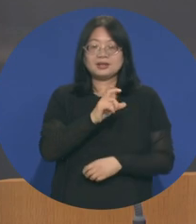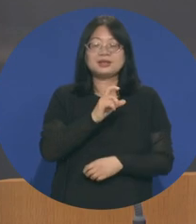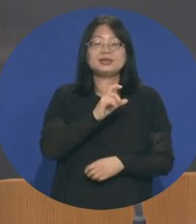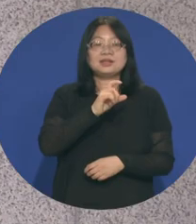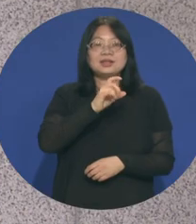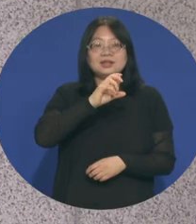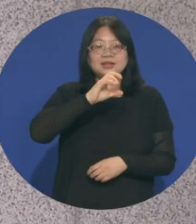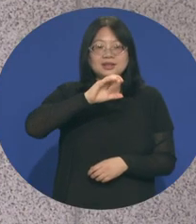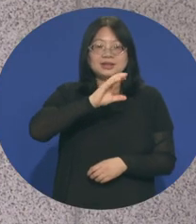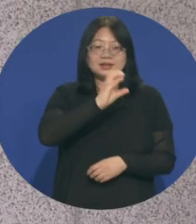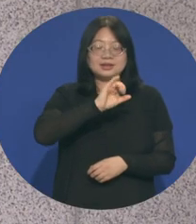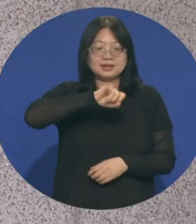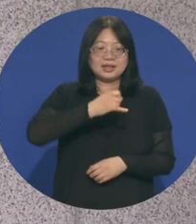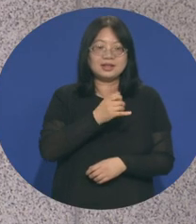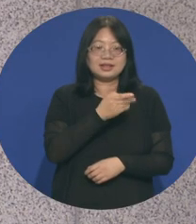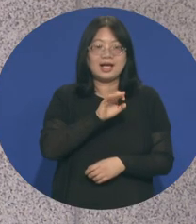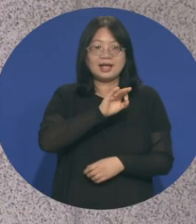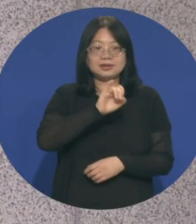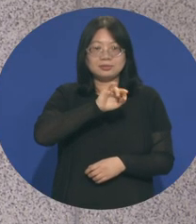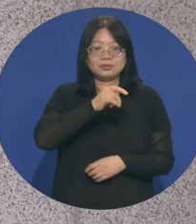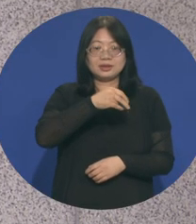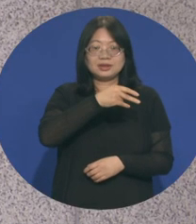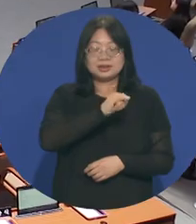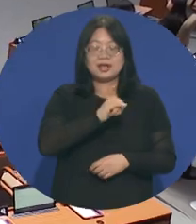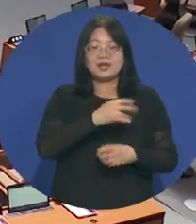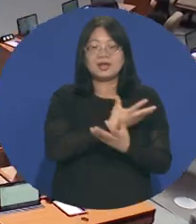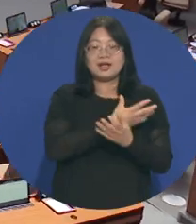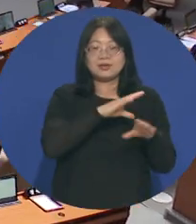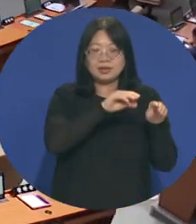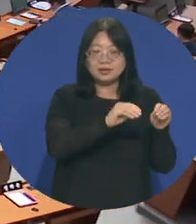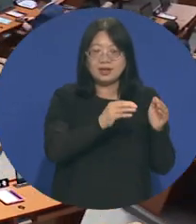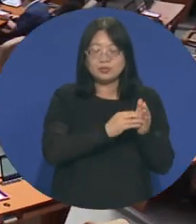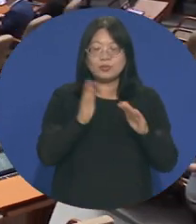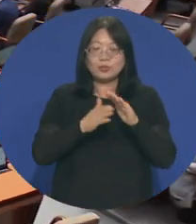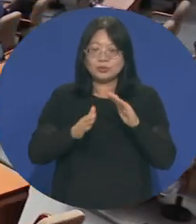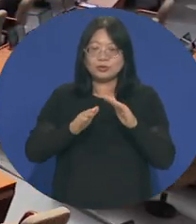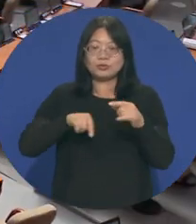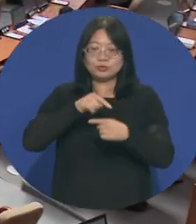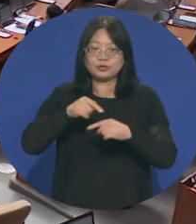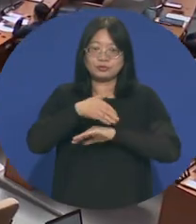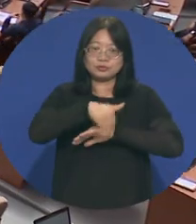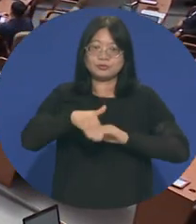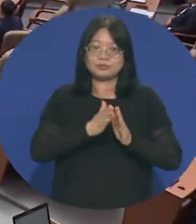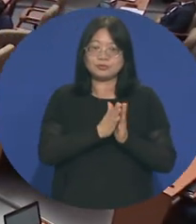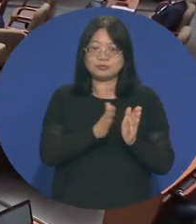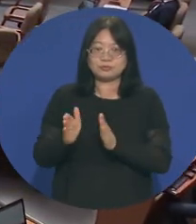CJ 라이브 시티와의 협약을 해제하고 공영 개발 방식으로 전환을 결정했습니다